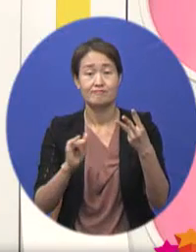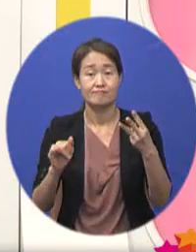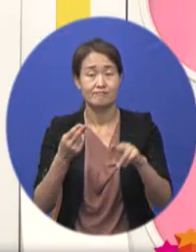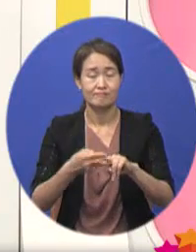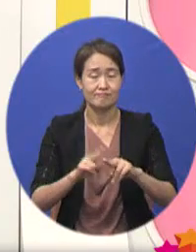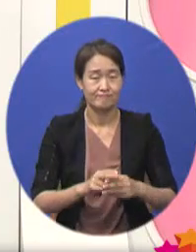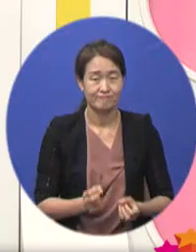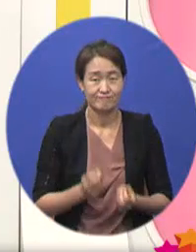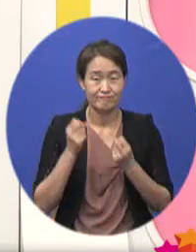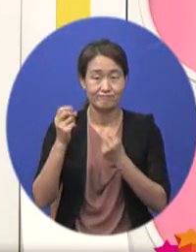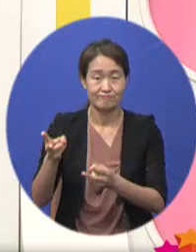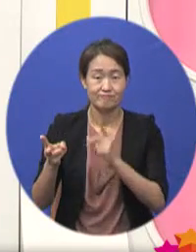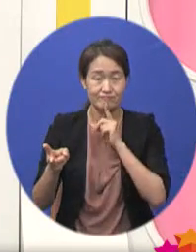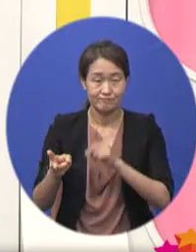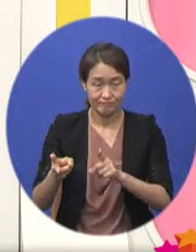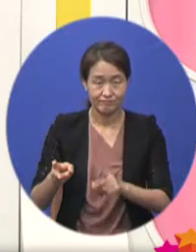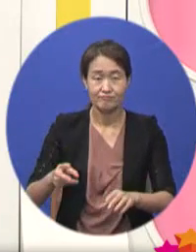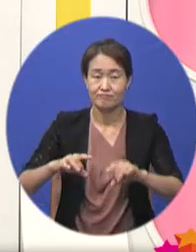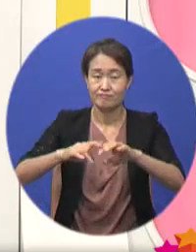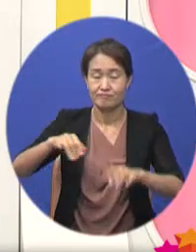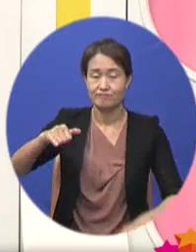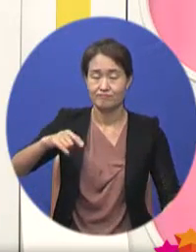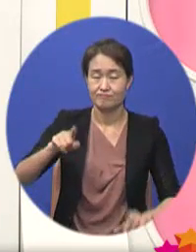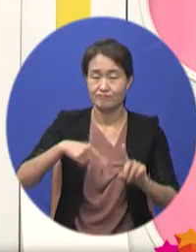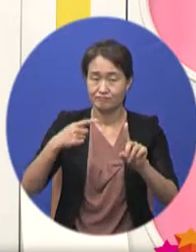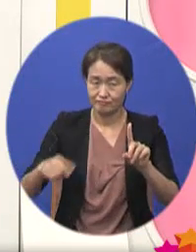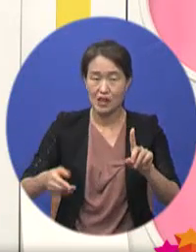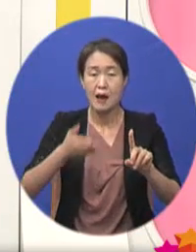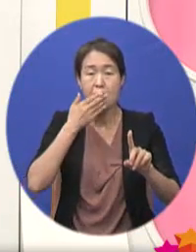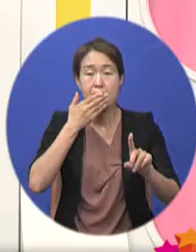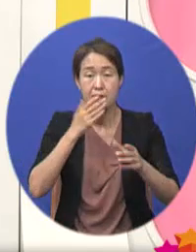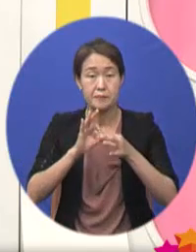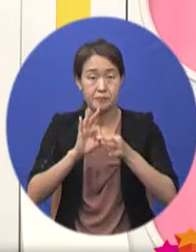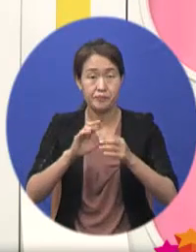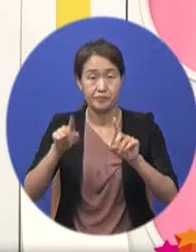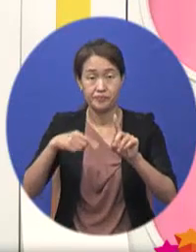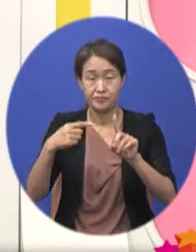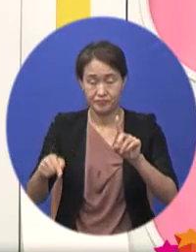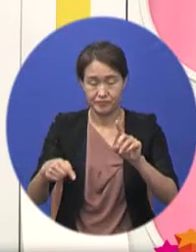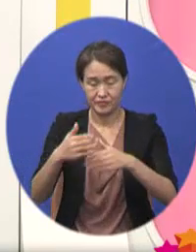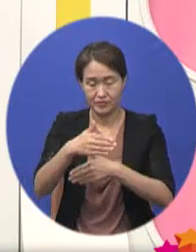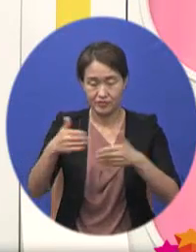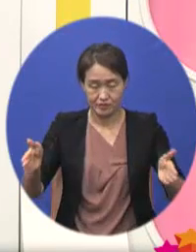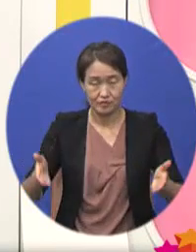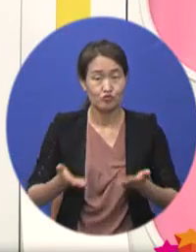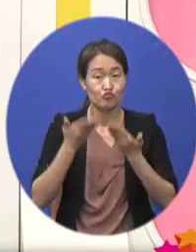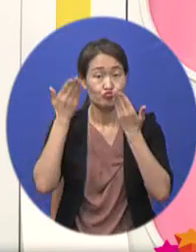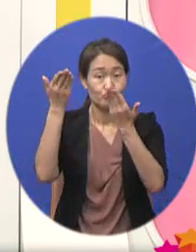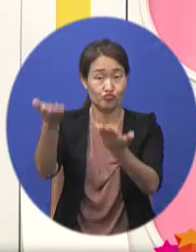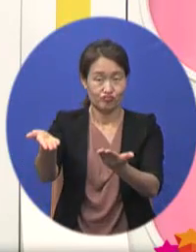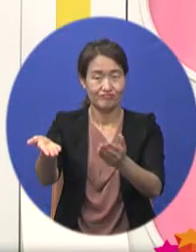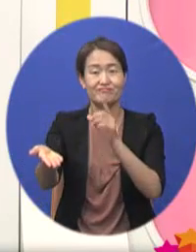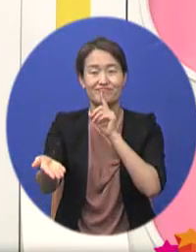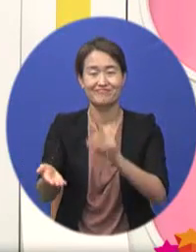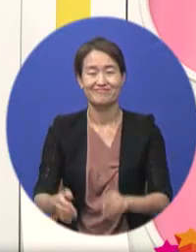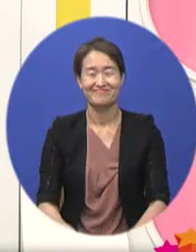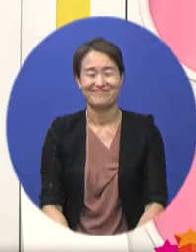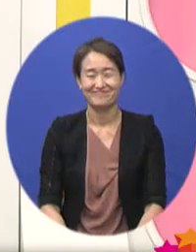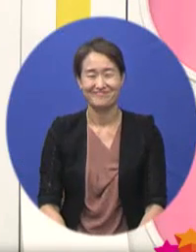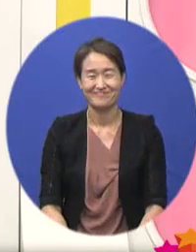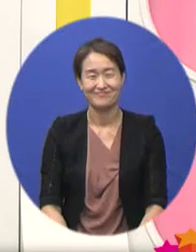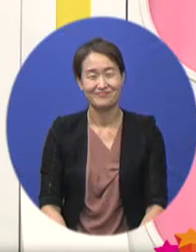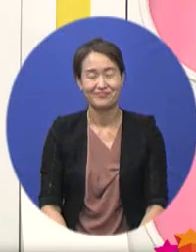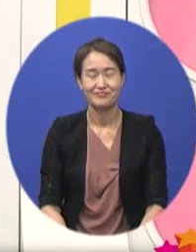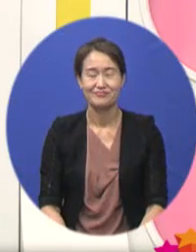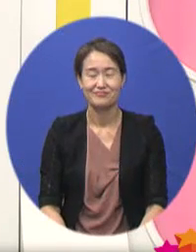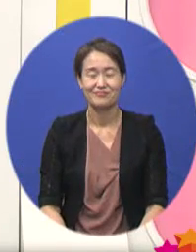해서 보내드리고요. 전기 주전자는 한 분께, 그리고 즉석식품은 한 박스로 되어 있는데 역시 한 분께 보내드리도록 하겠습니다.